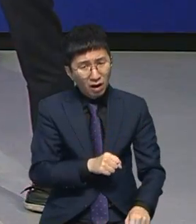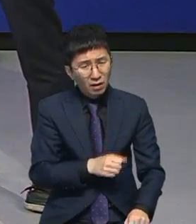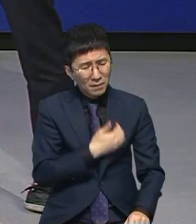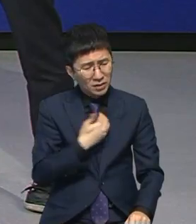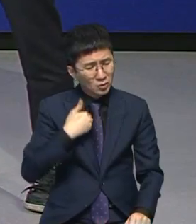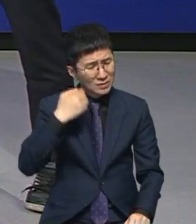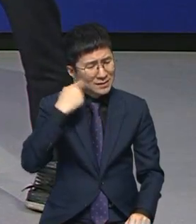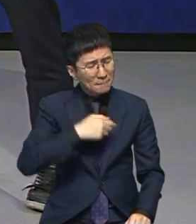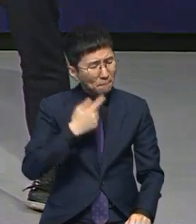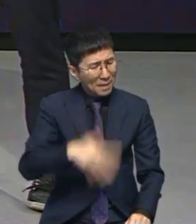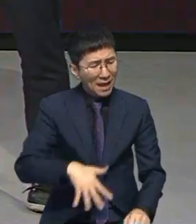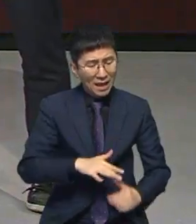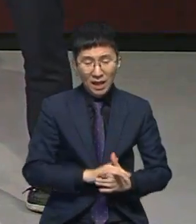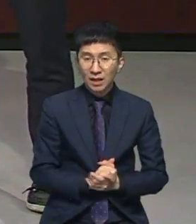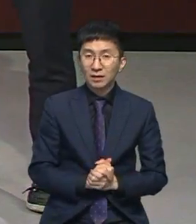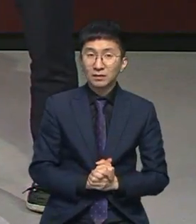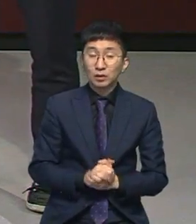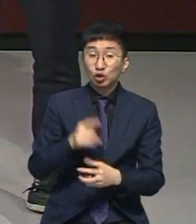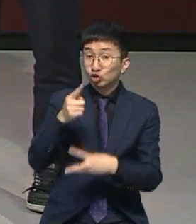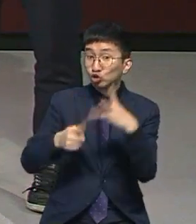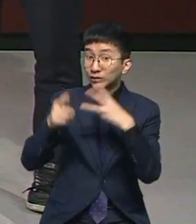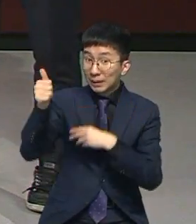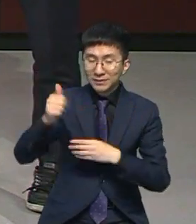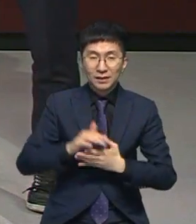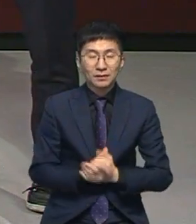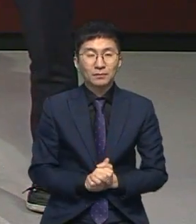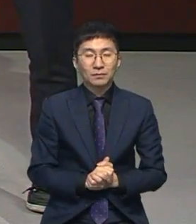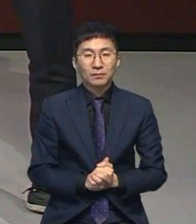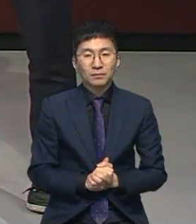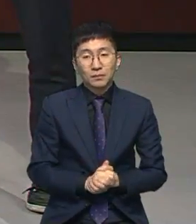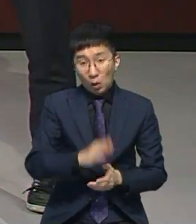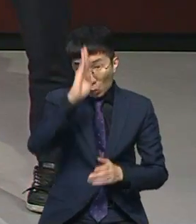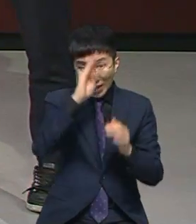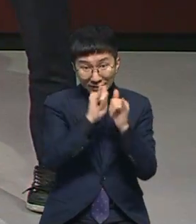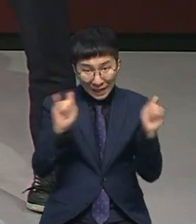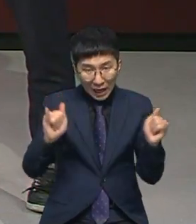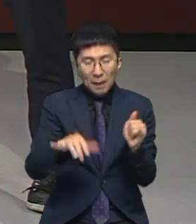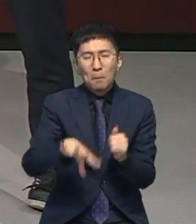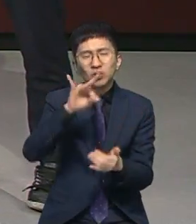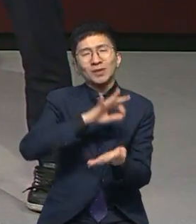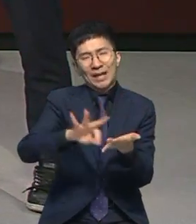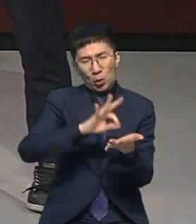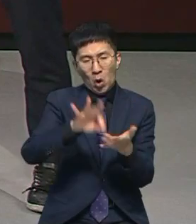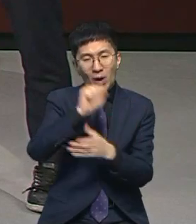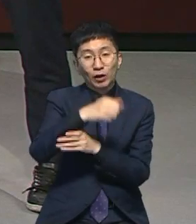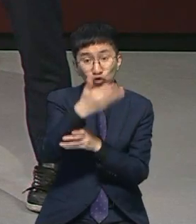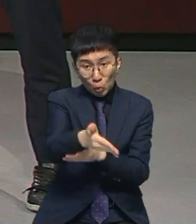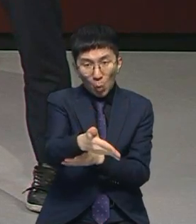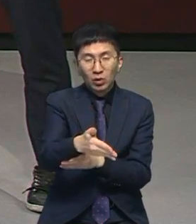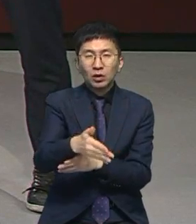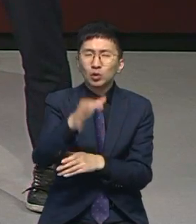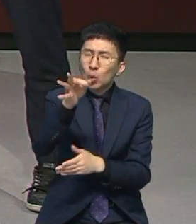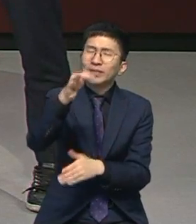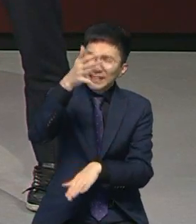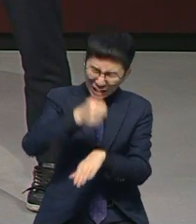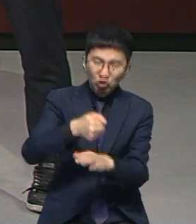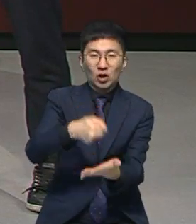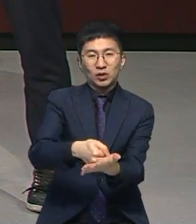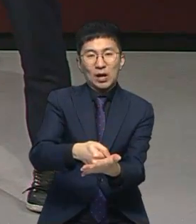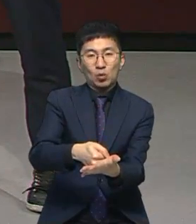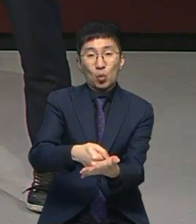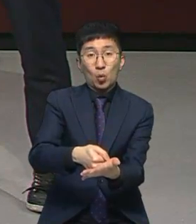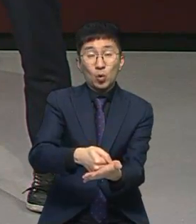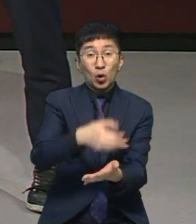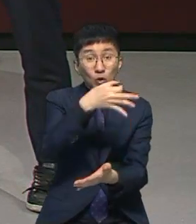상황입니다. 윤석열 후보는요, 환자가 일단 쓸 수 있도록 하되 가격은 나중에 정하고 비용